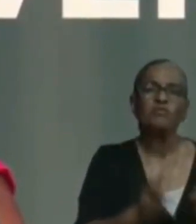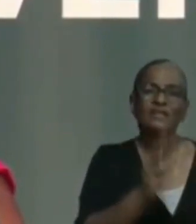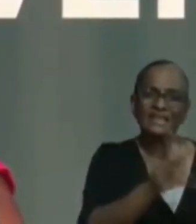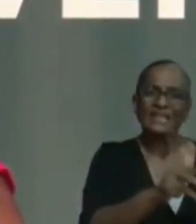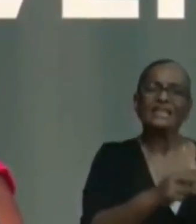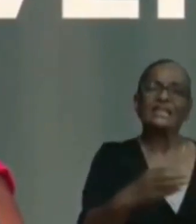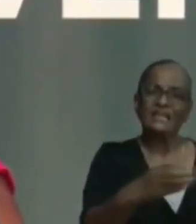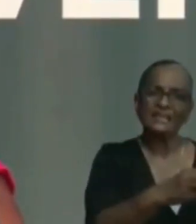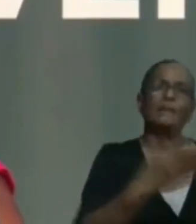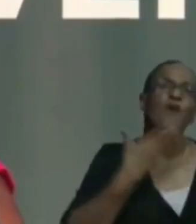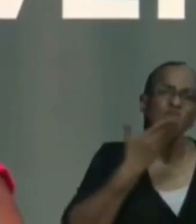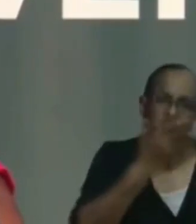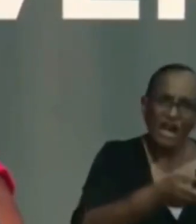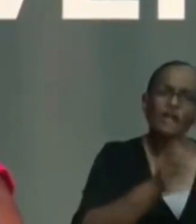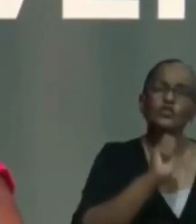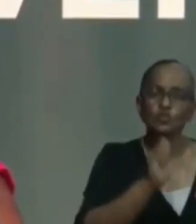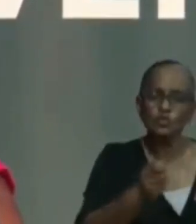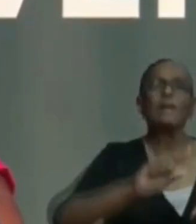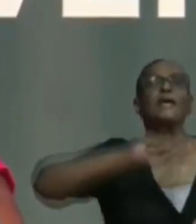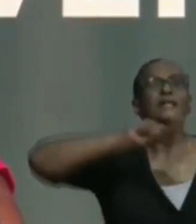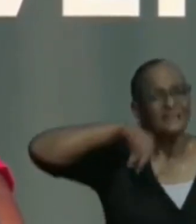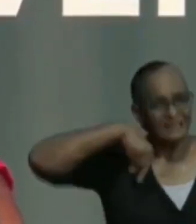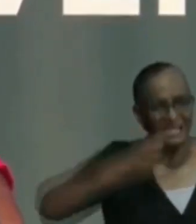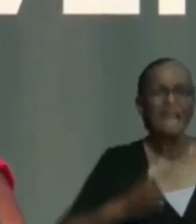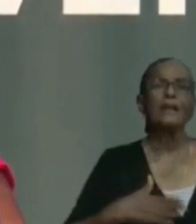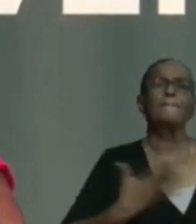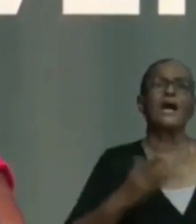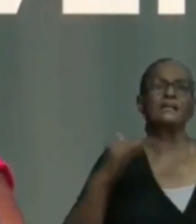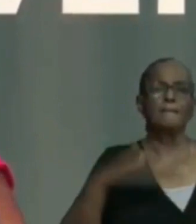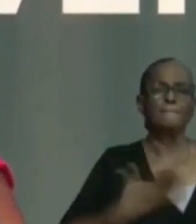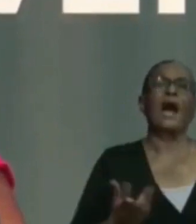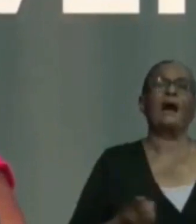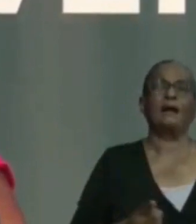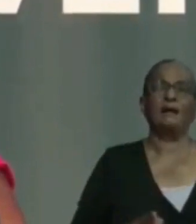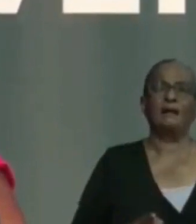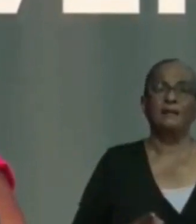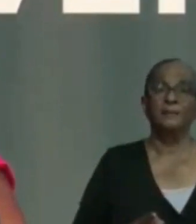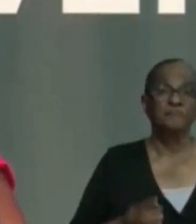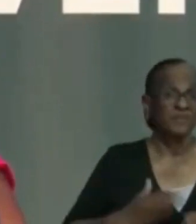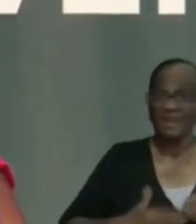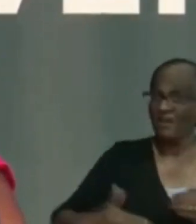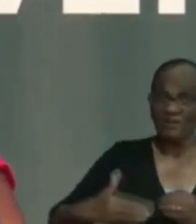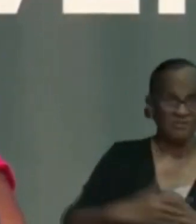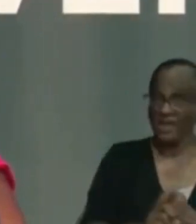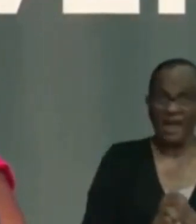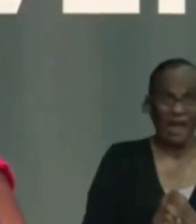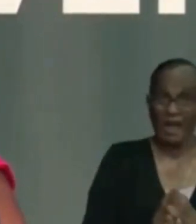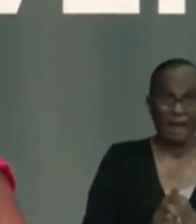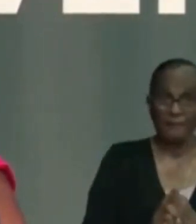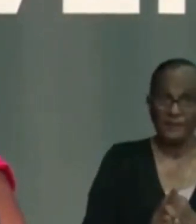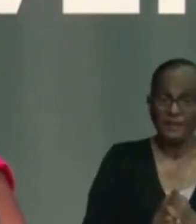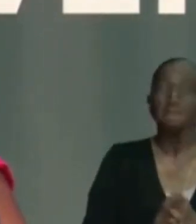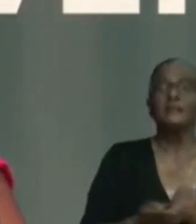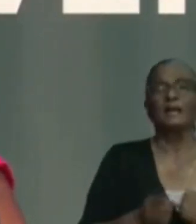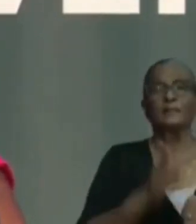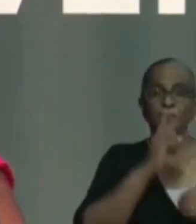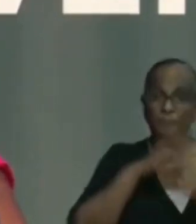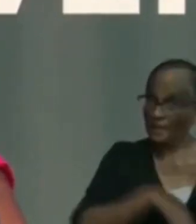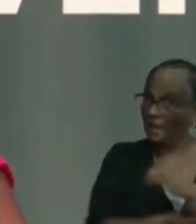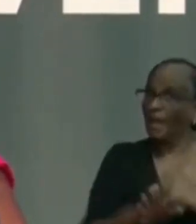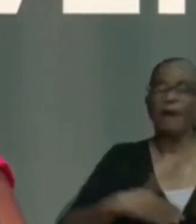Skalianhouders. We brengen nu het fragment van de uiteenzetting van Major Babel van afgelopen woensdag.